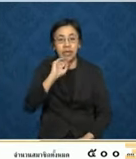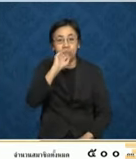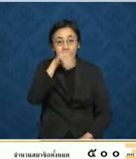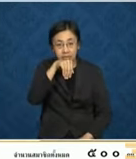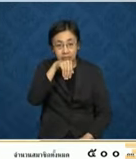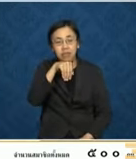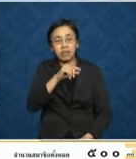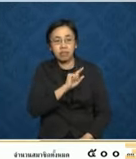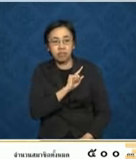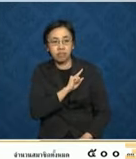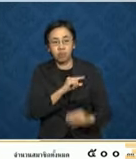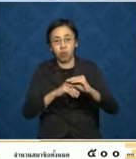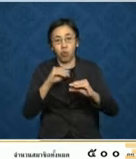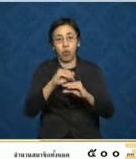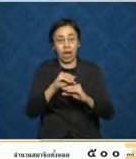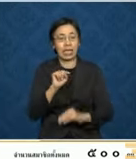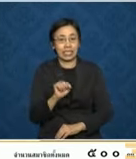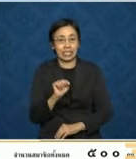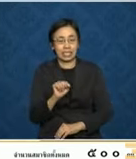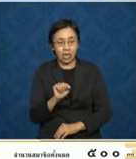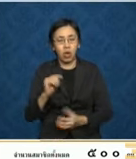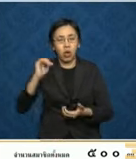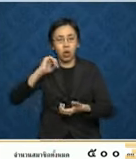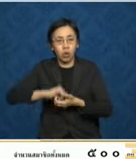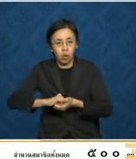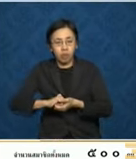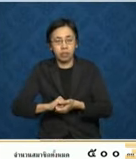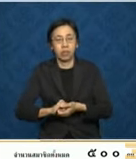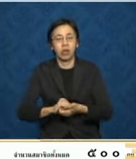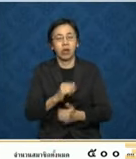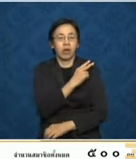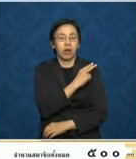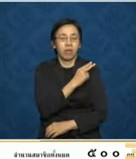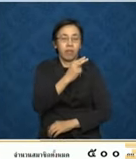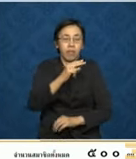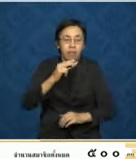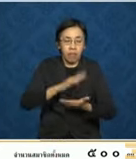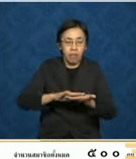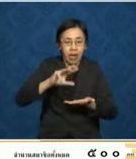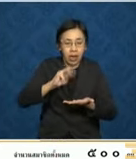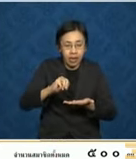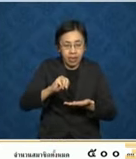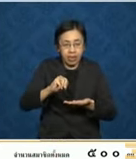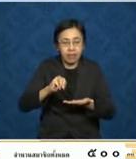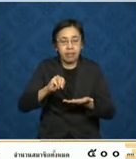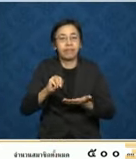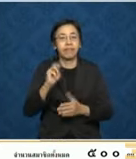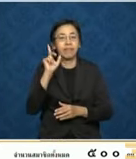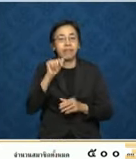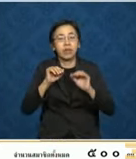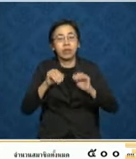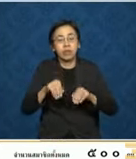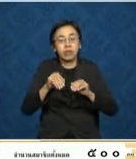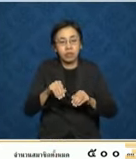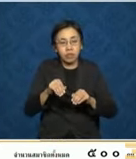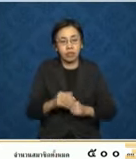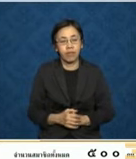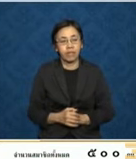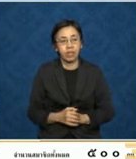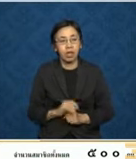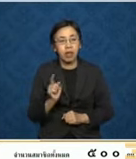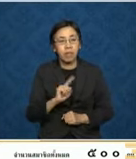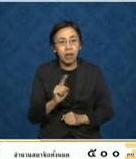พีที่เขารับผิดชอบโครงการนี้ร่วมกับอาจารย์จากมหาวิทยาลัยแม่โจ้ ที่ได้มาสาธิตวิธีการผลิตปุ๋ยอินทรีย์แบบ